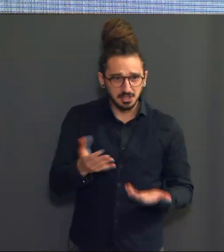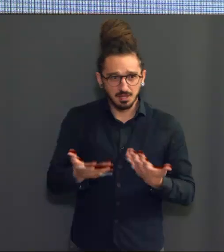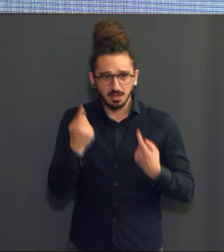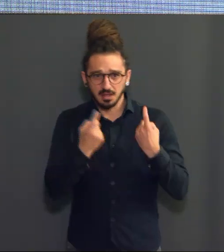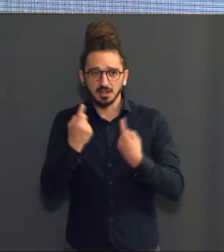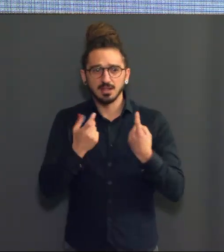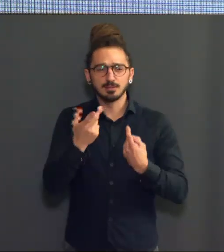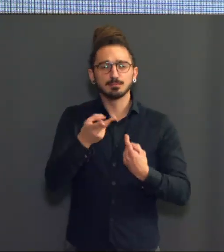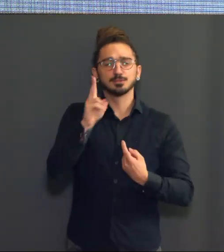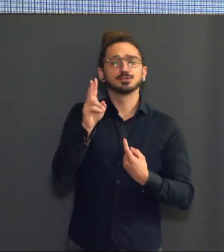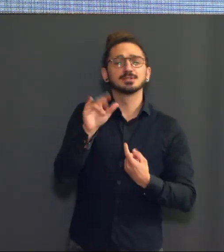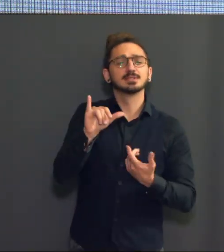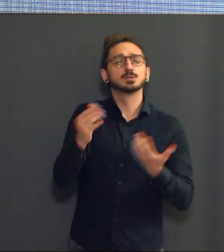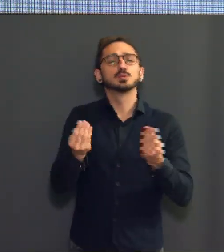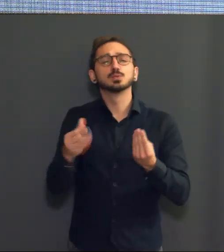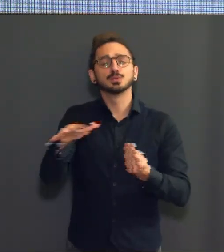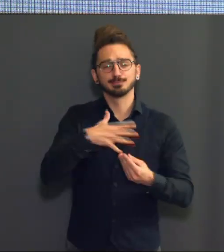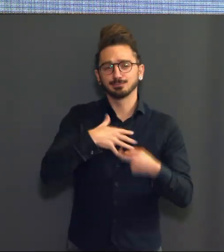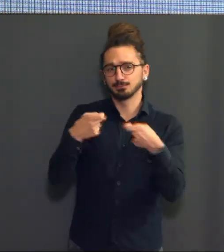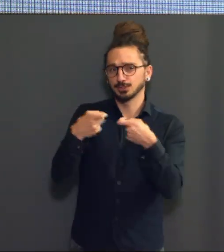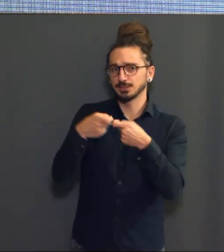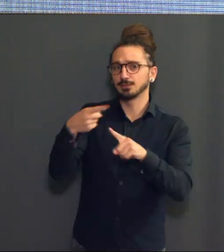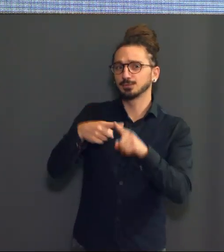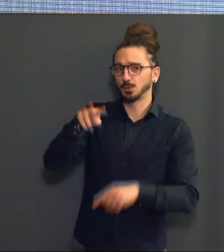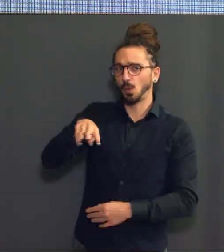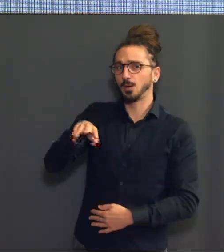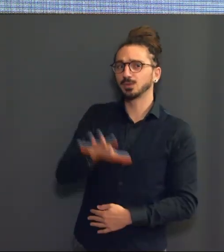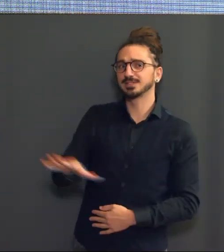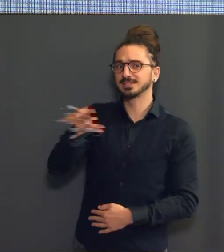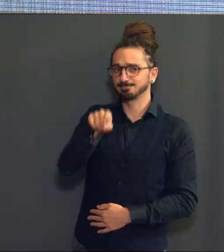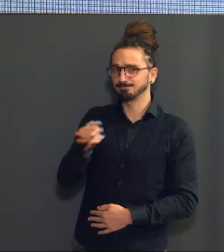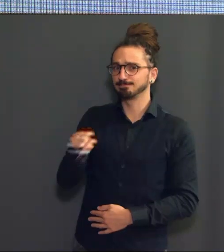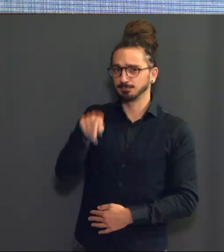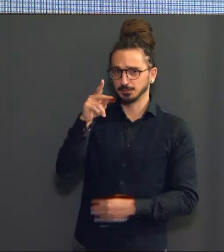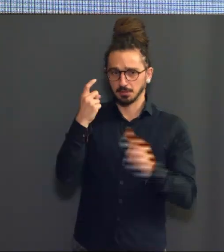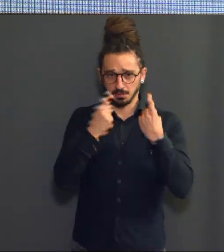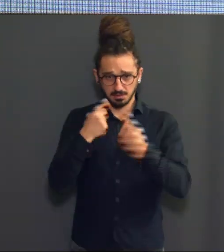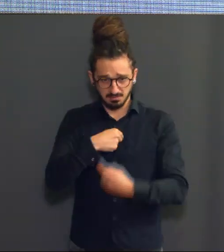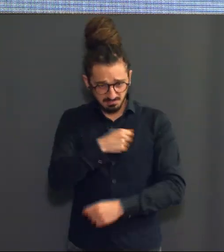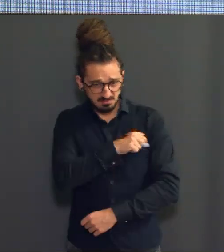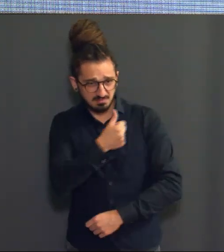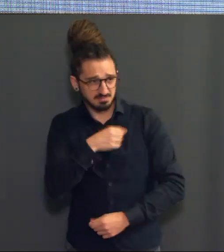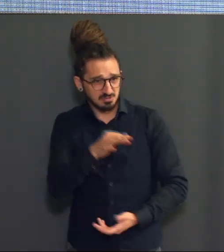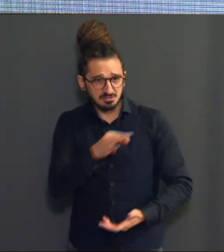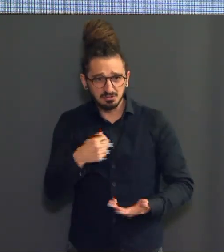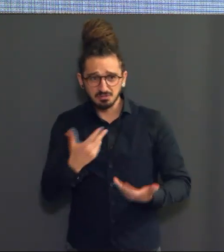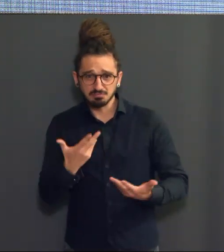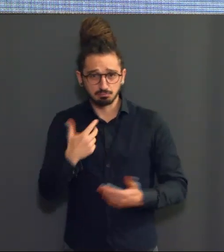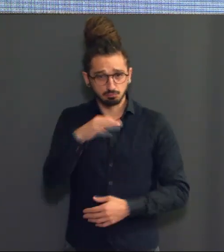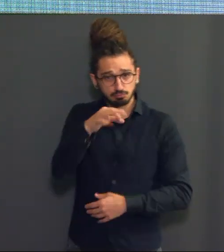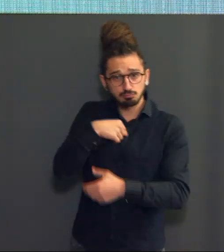Wallonie. Ce questionnement est normal et compréhensible, et nous insistons d'ailleurs sur